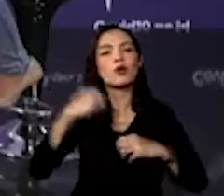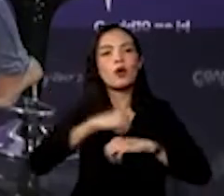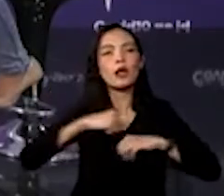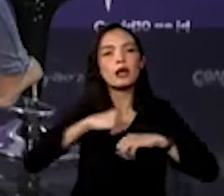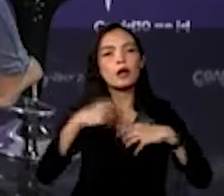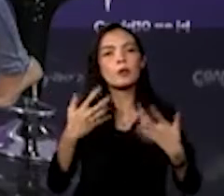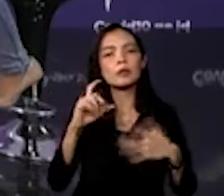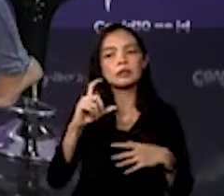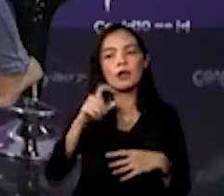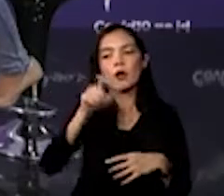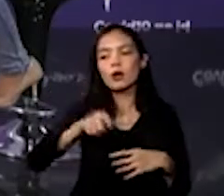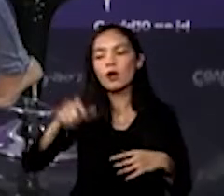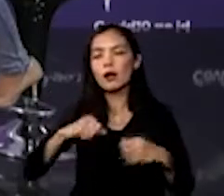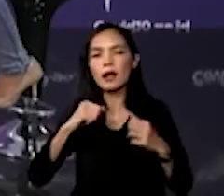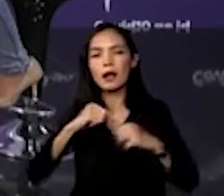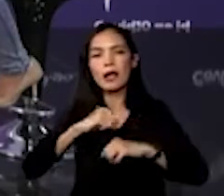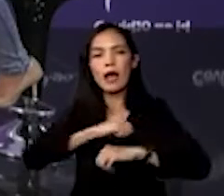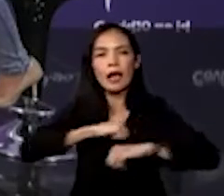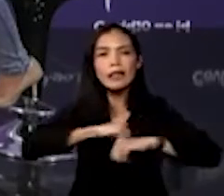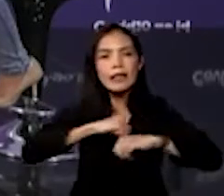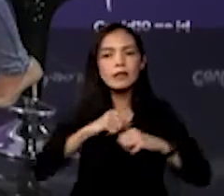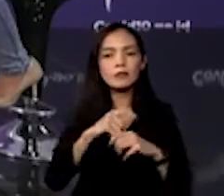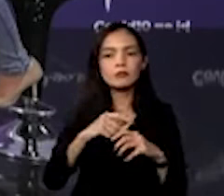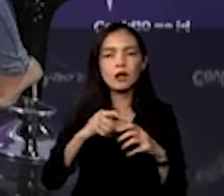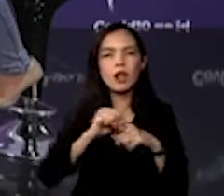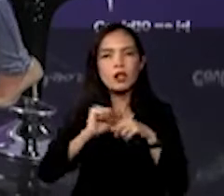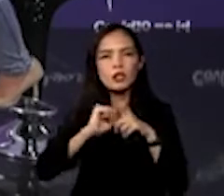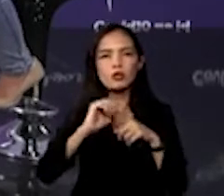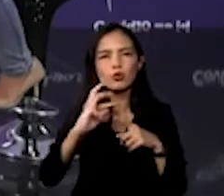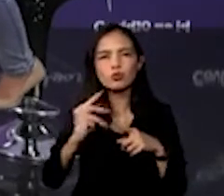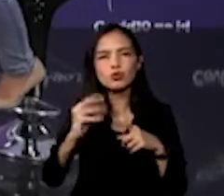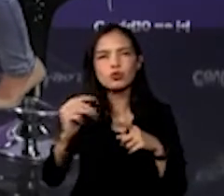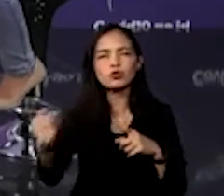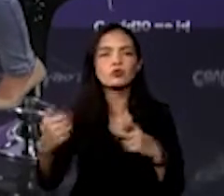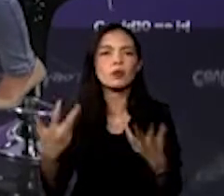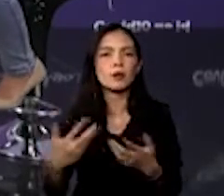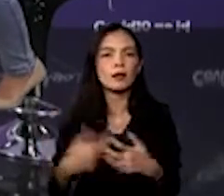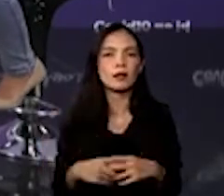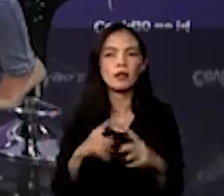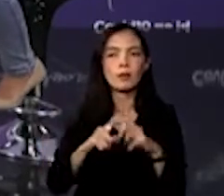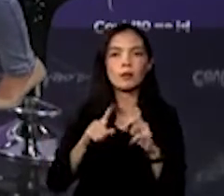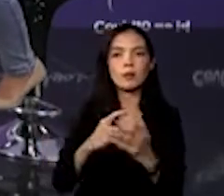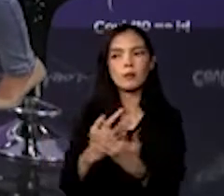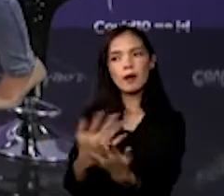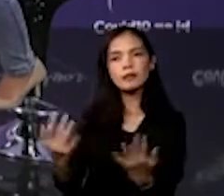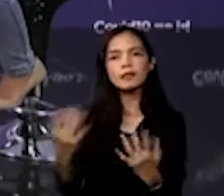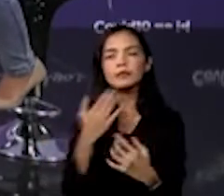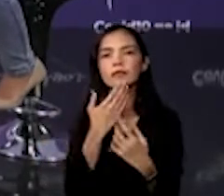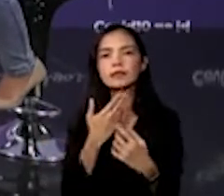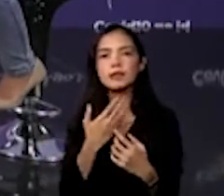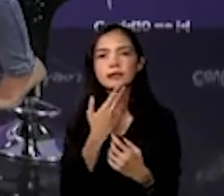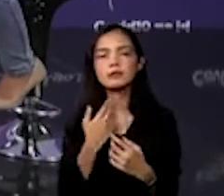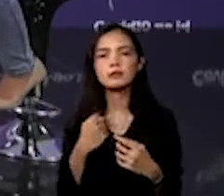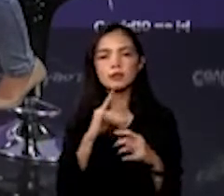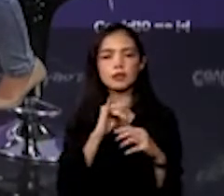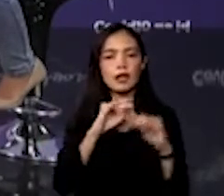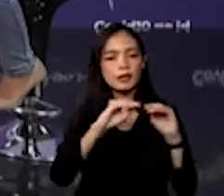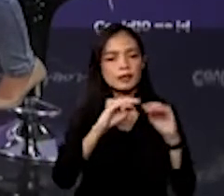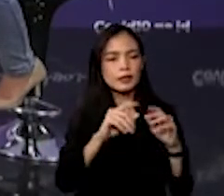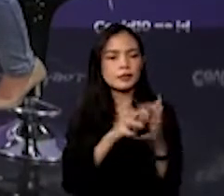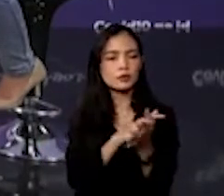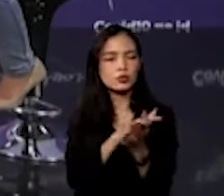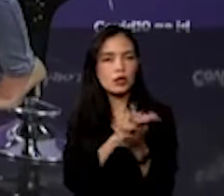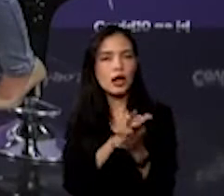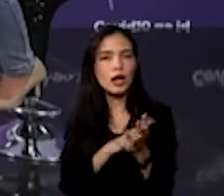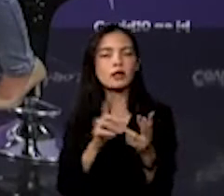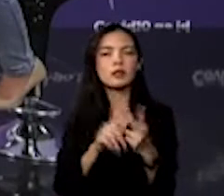atlet-atlet intensitas tinggi tapi kalau untuk kita-kita semua ini masyarakat ya kita ajarkan untuk Cuci tangan pakai